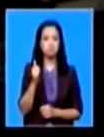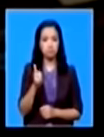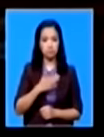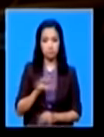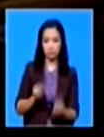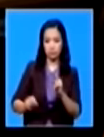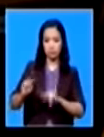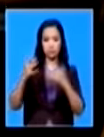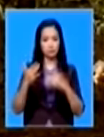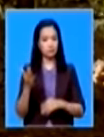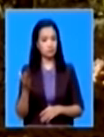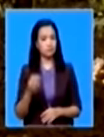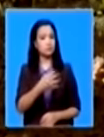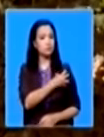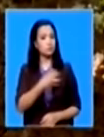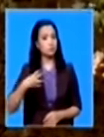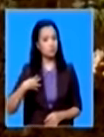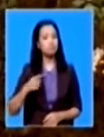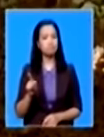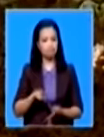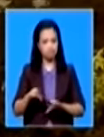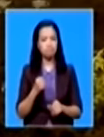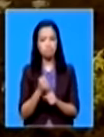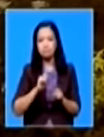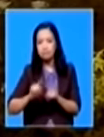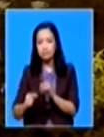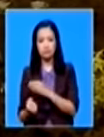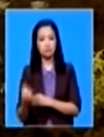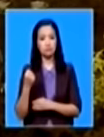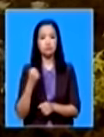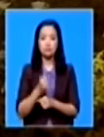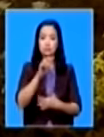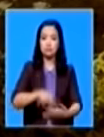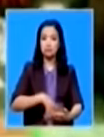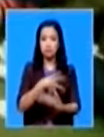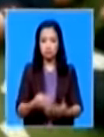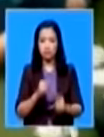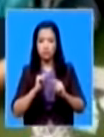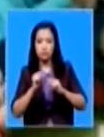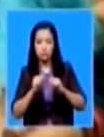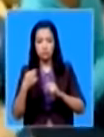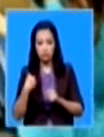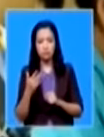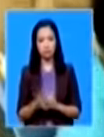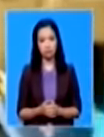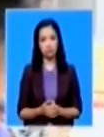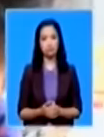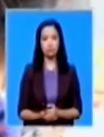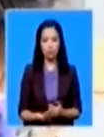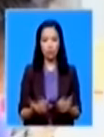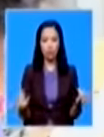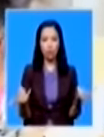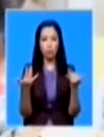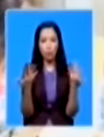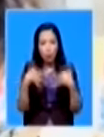อบแล้วว่าเขาก็ทางสถานทูตเอกทูตก็ดำเนินการอย่างเข้มแข็งก็คือจัดทำแผนงานการติดต่อที่รวมพลต่างๆเราเนี่ย